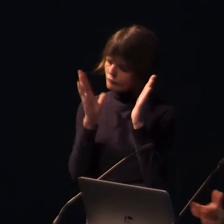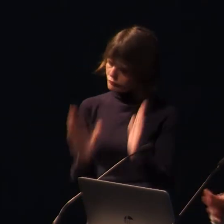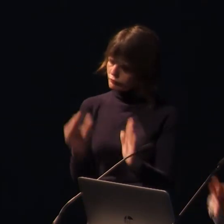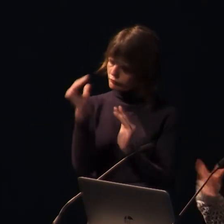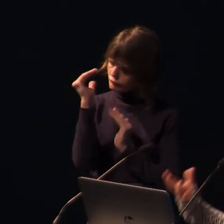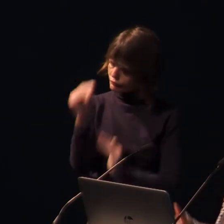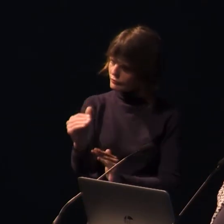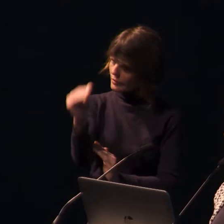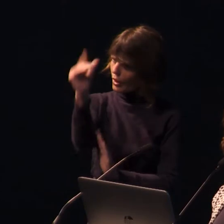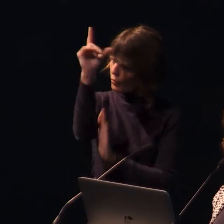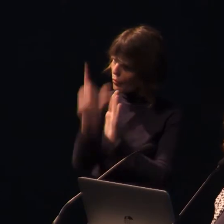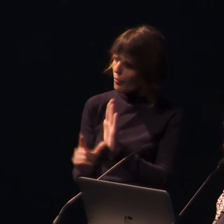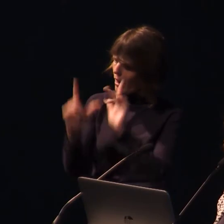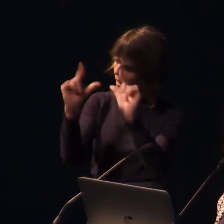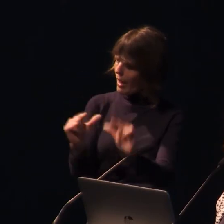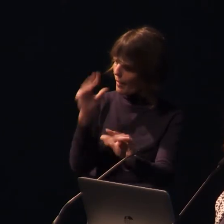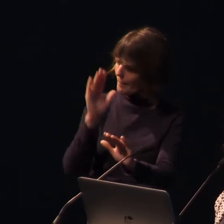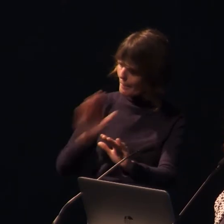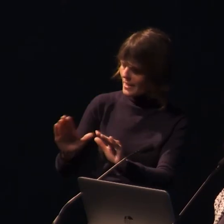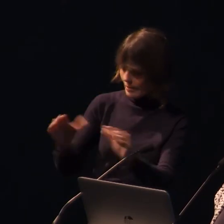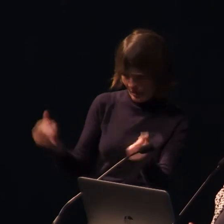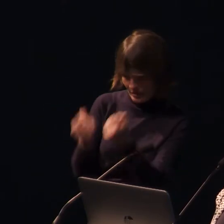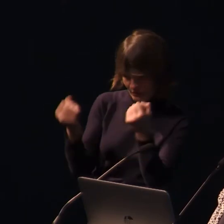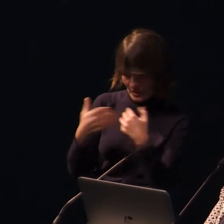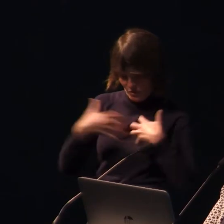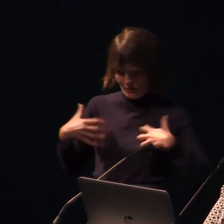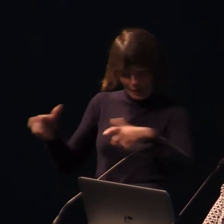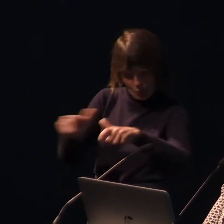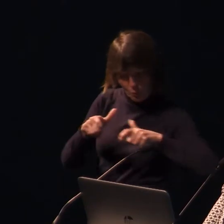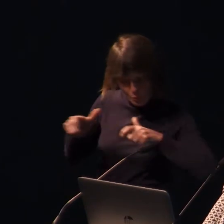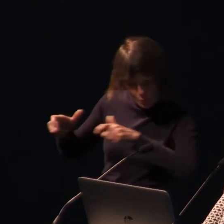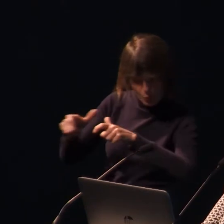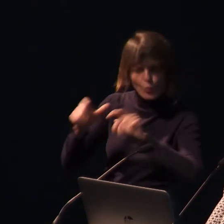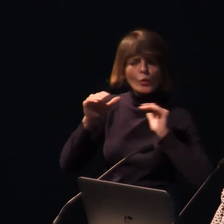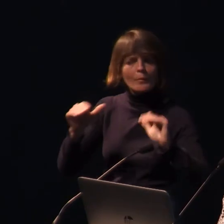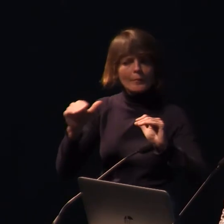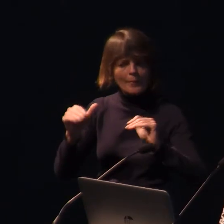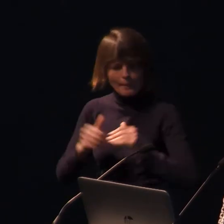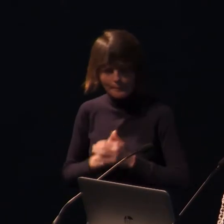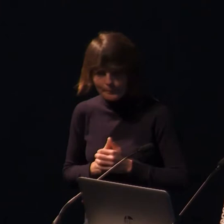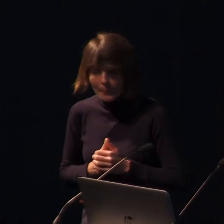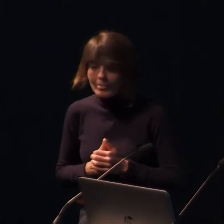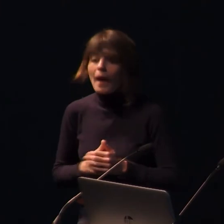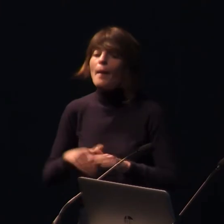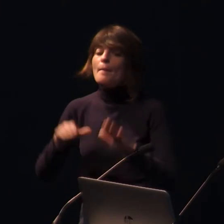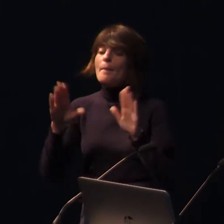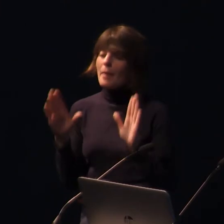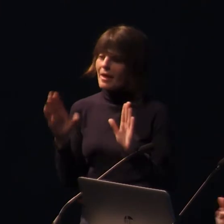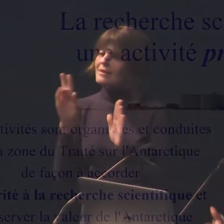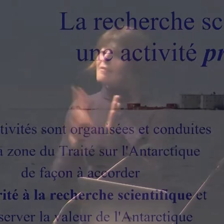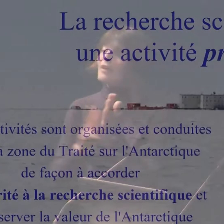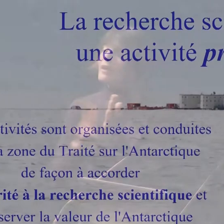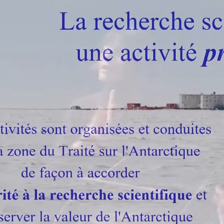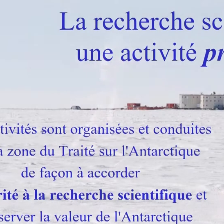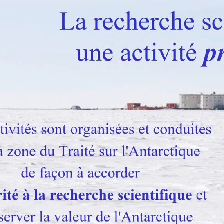autour de ses activités scientifiques il n'empêche que le protocole de madrid va quand même